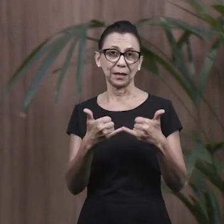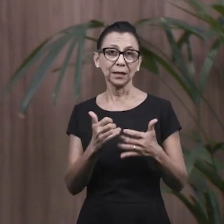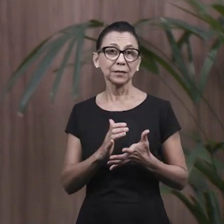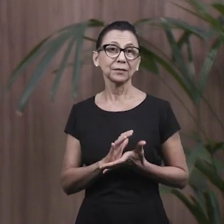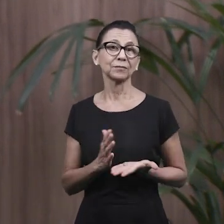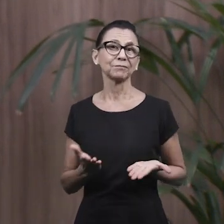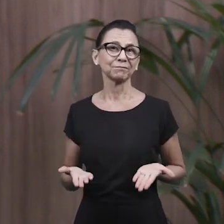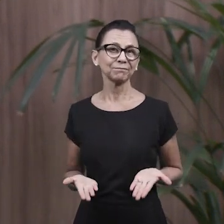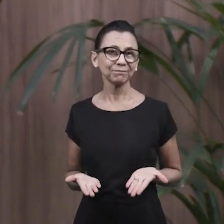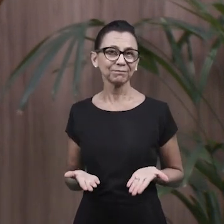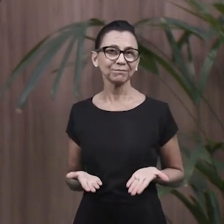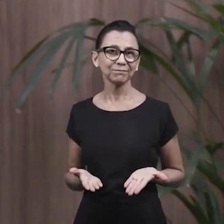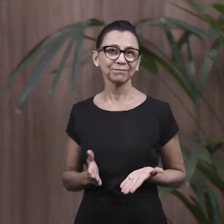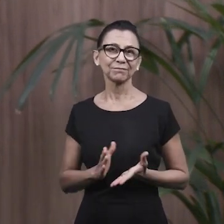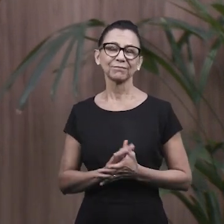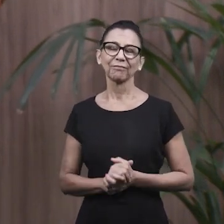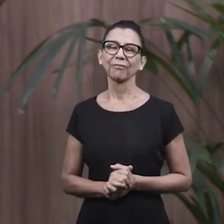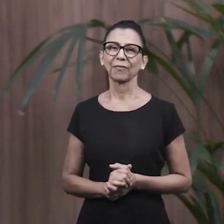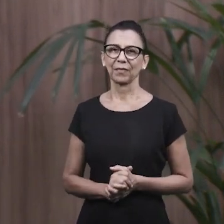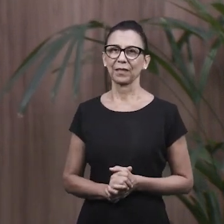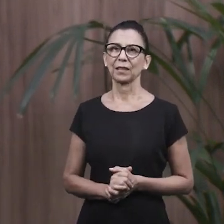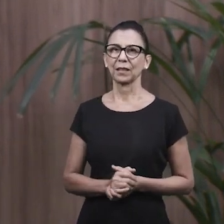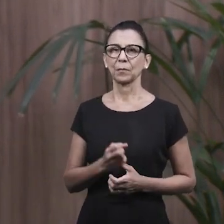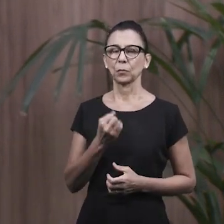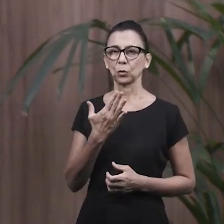d'entraînement rompt avec cet état